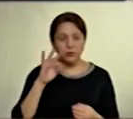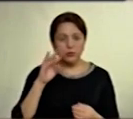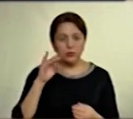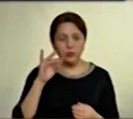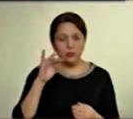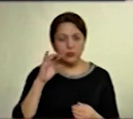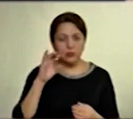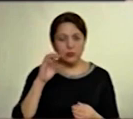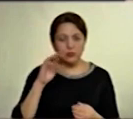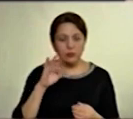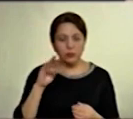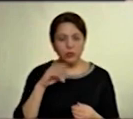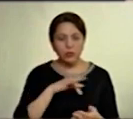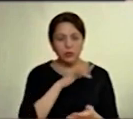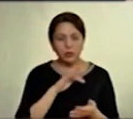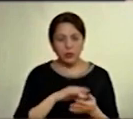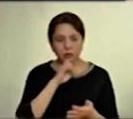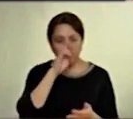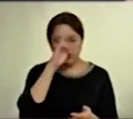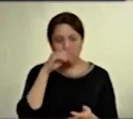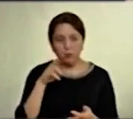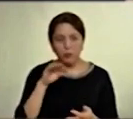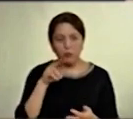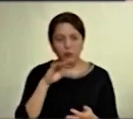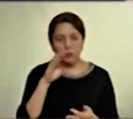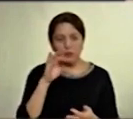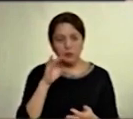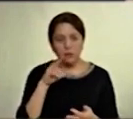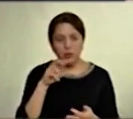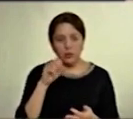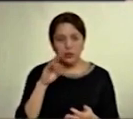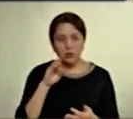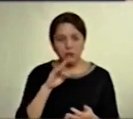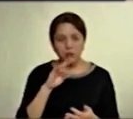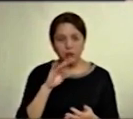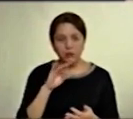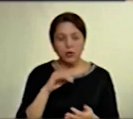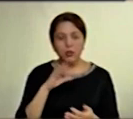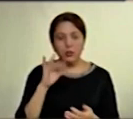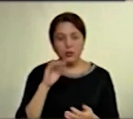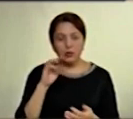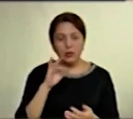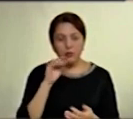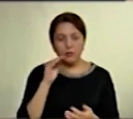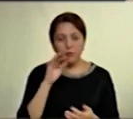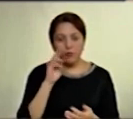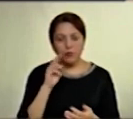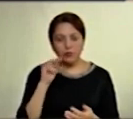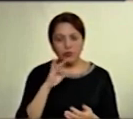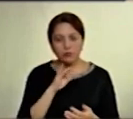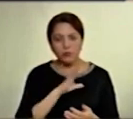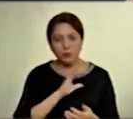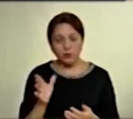shahar davlatlarini, ya'ni polislarini ittifoqchilikda bo'lmaganligi va o'zaro bir-biriga nisbatan